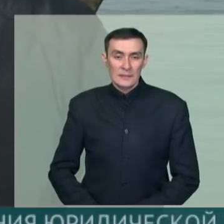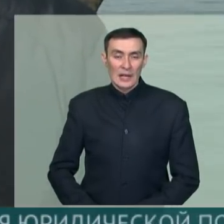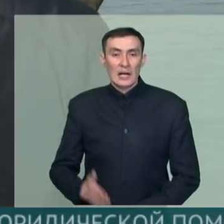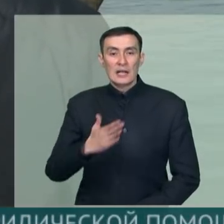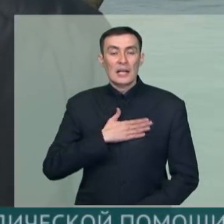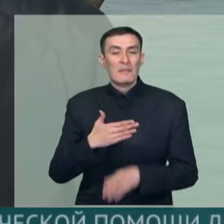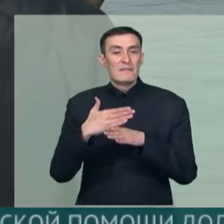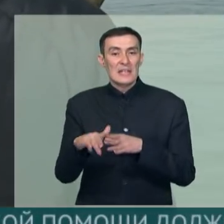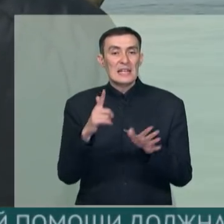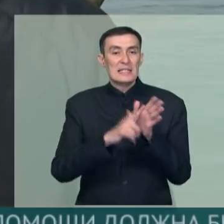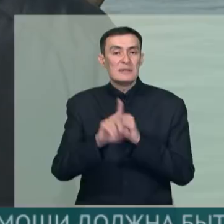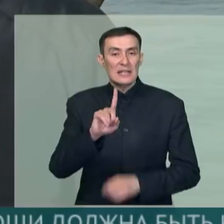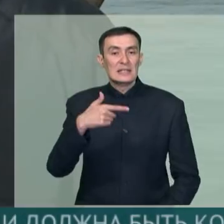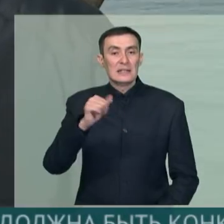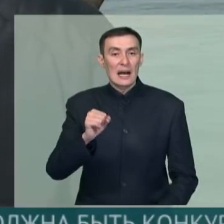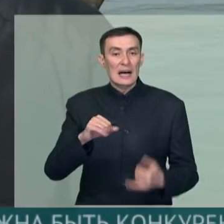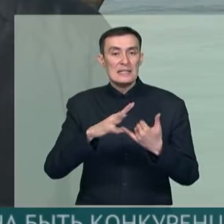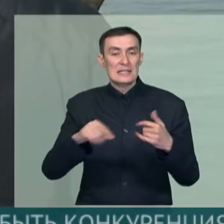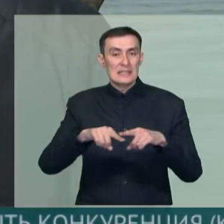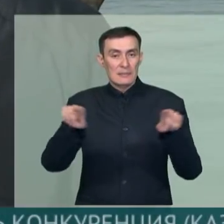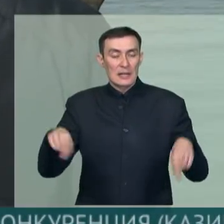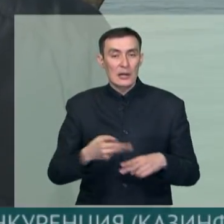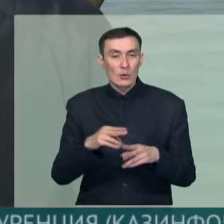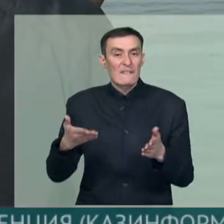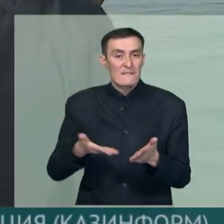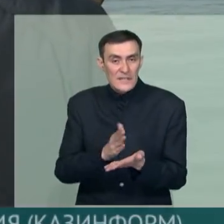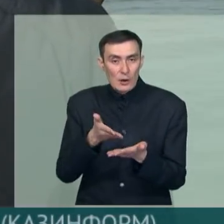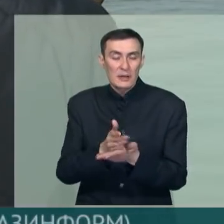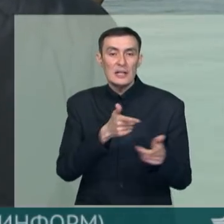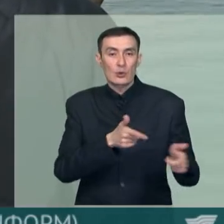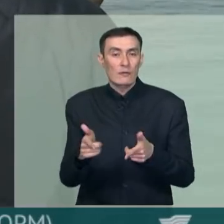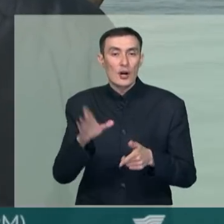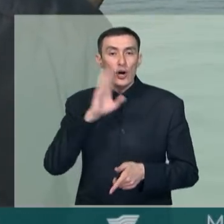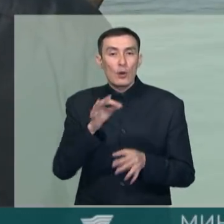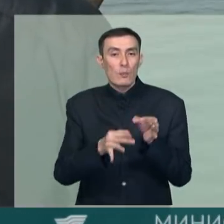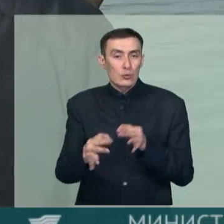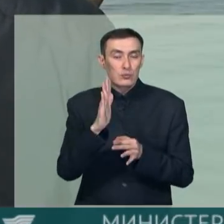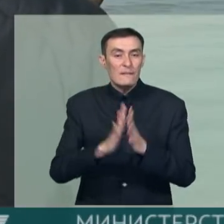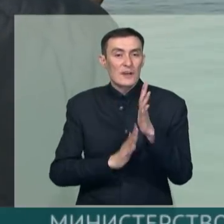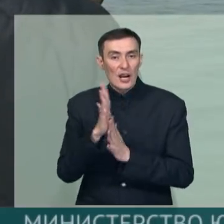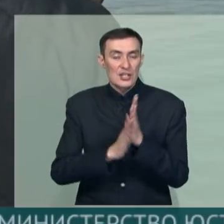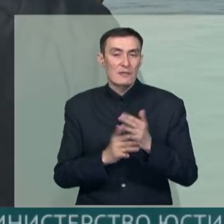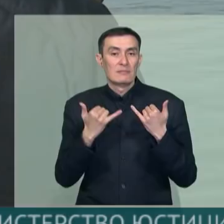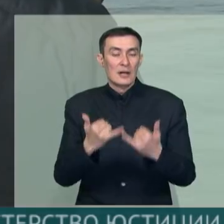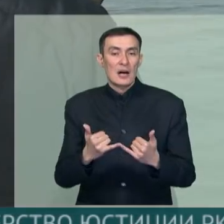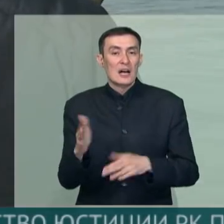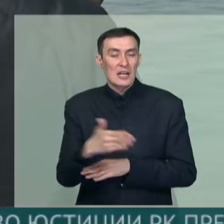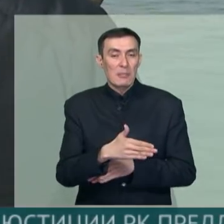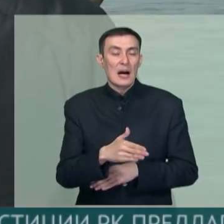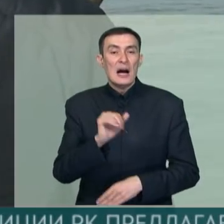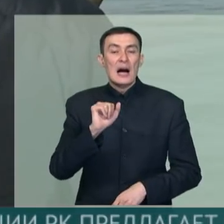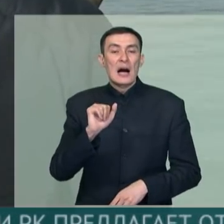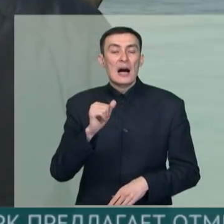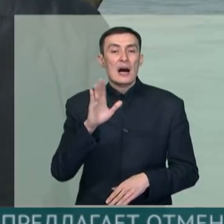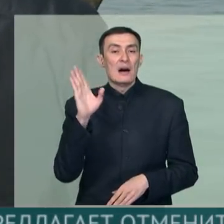Нам выделили 71 гектар земли, на которых уже выкопаны и подготовлены пруды, в которых будет выращиваться рыба. В Астрахани в питомнике